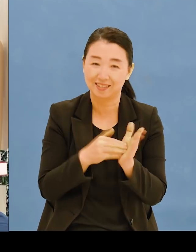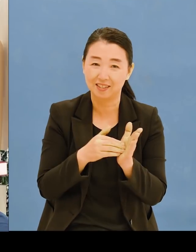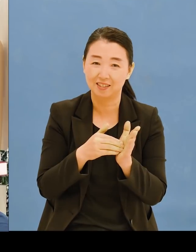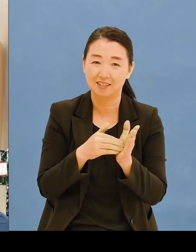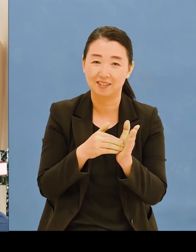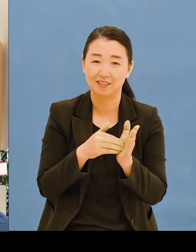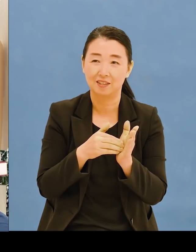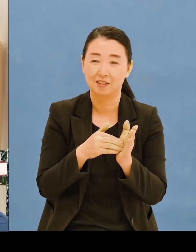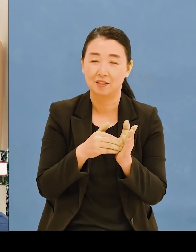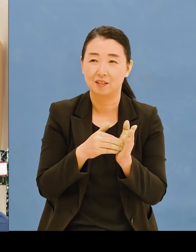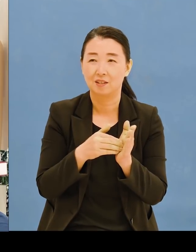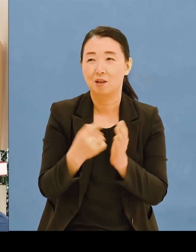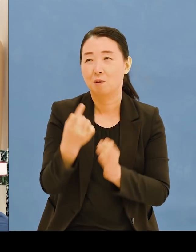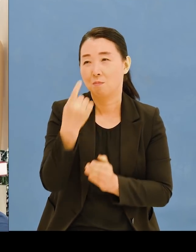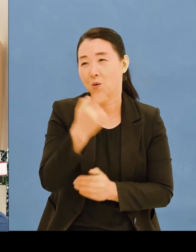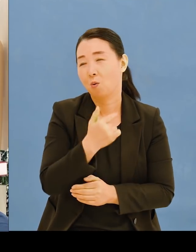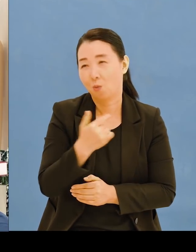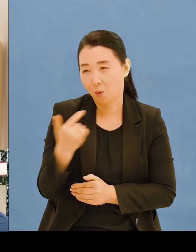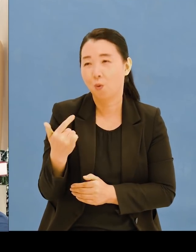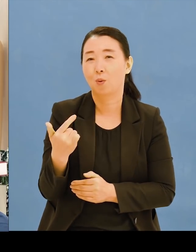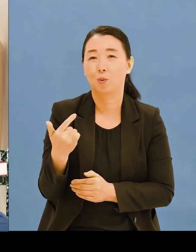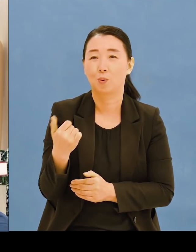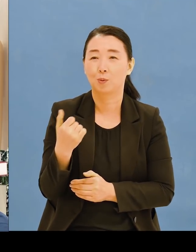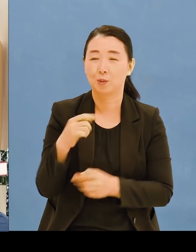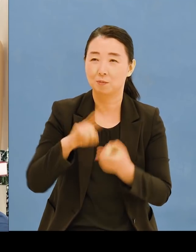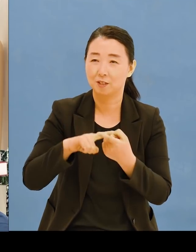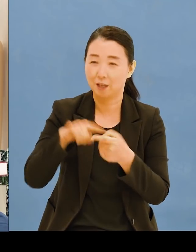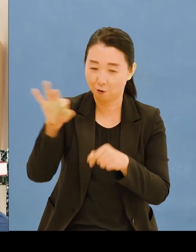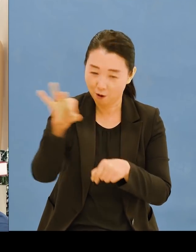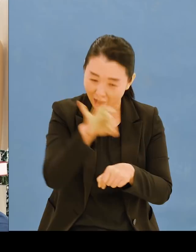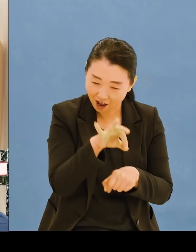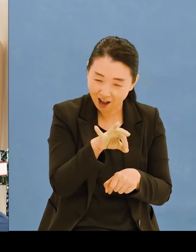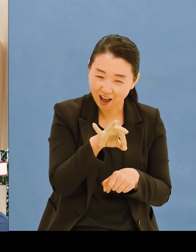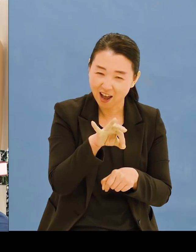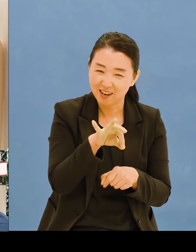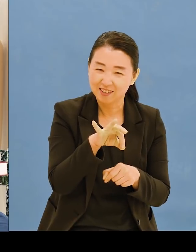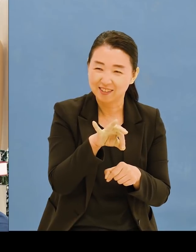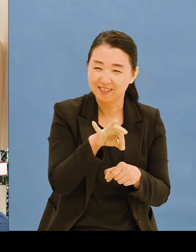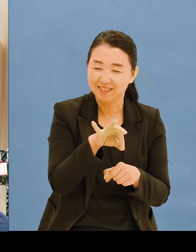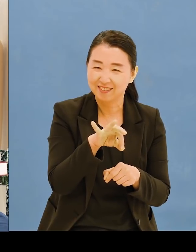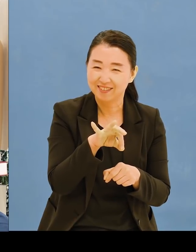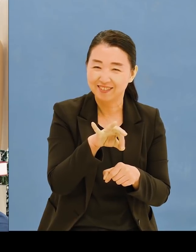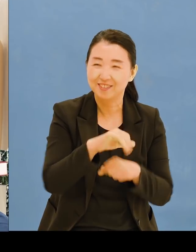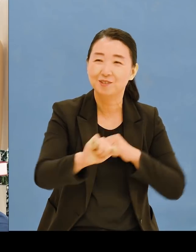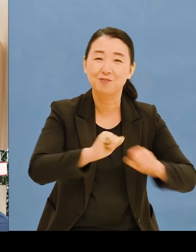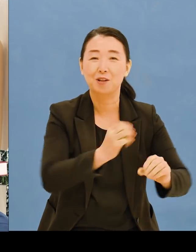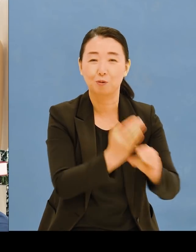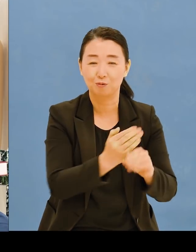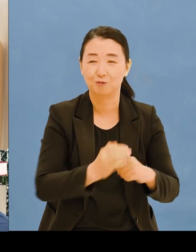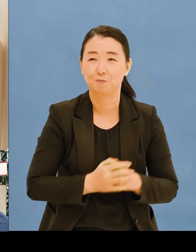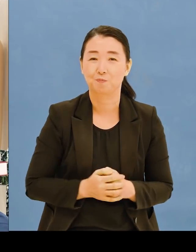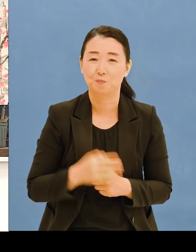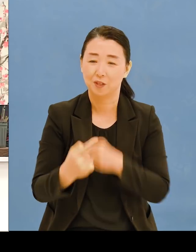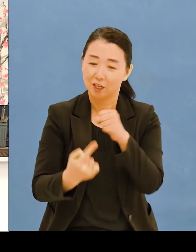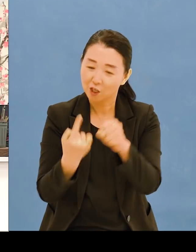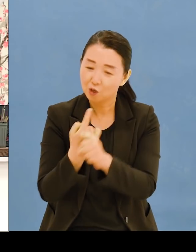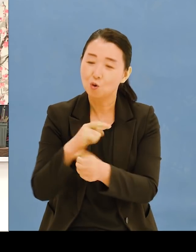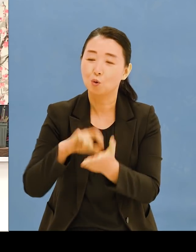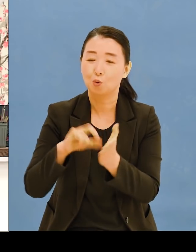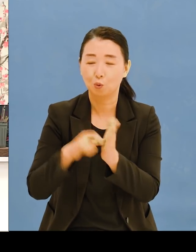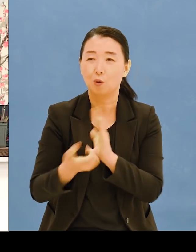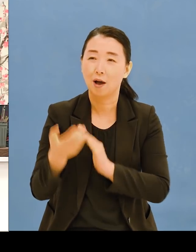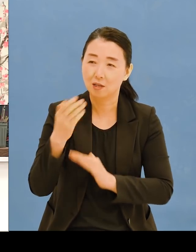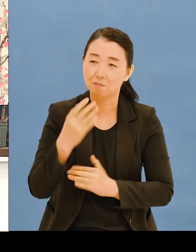통해서 정말 많은 것들을 이제 배웠고 네. 1년 조금 넘는 시간밖에 안 됐는데 네, 그 시간들 동안에 정말